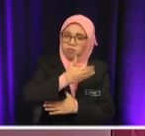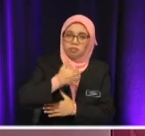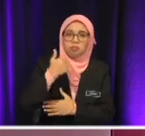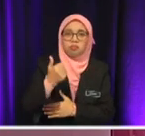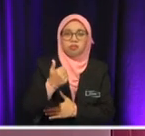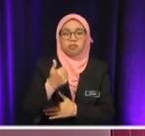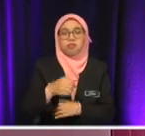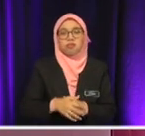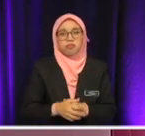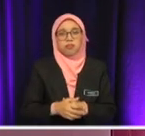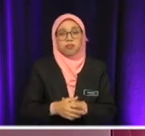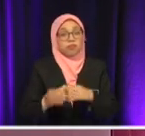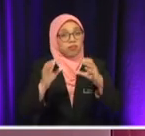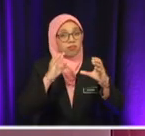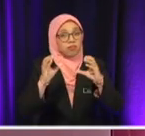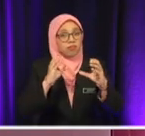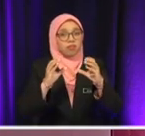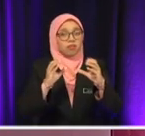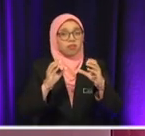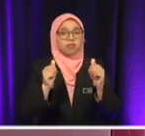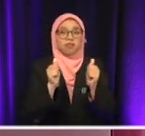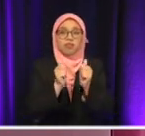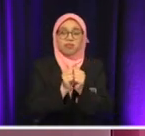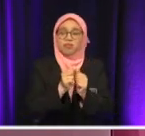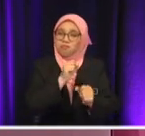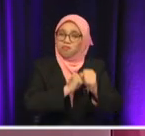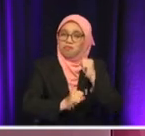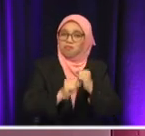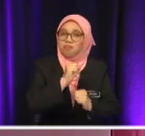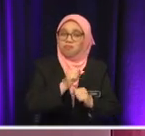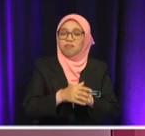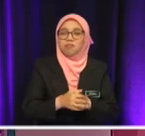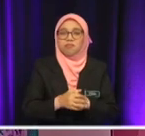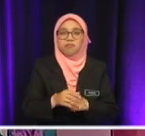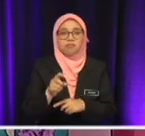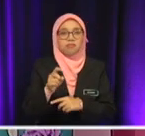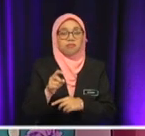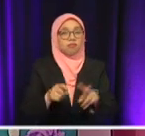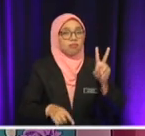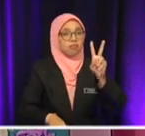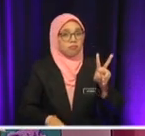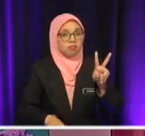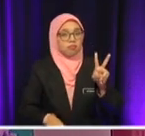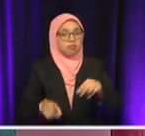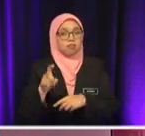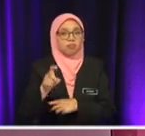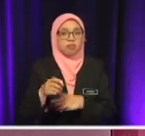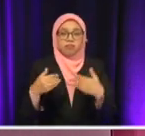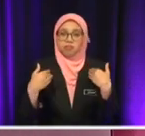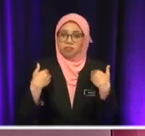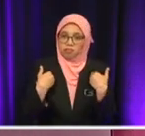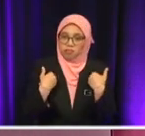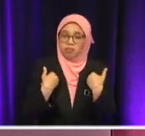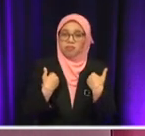jaga, bercakap dengan tutur kata yang sopan, okey. Yang kedua, kamu perlu mempunyai kelayakan akademik